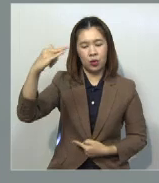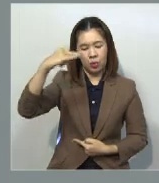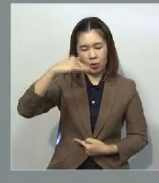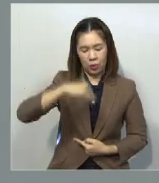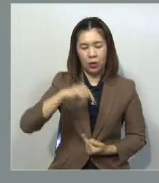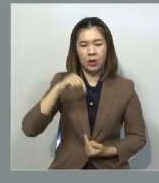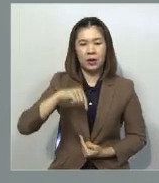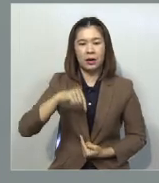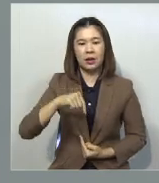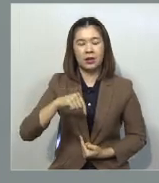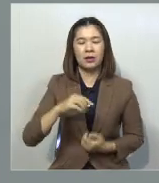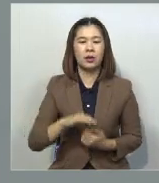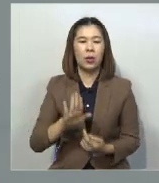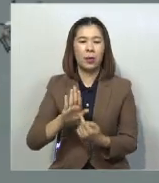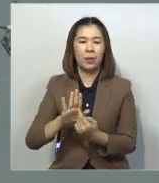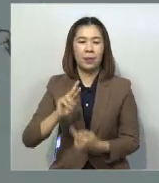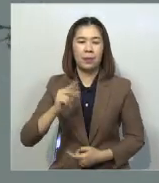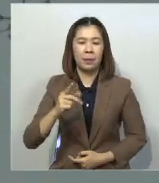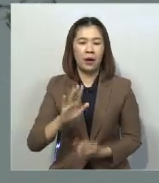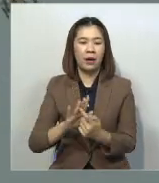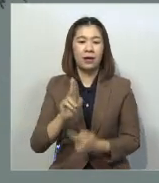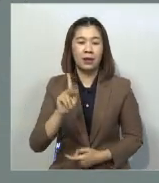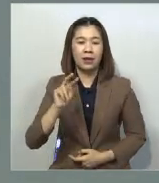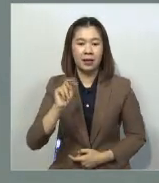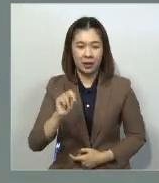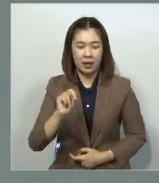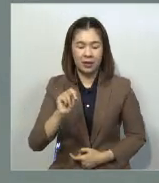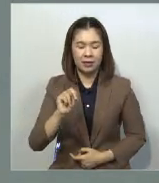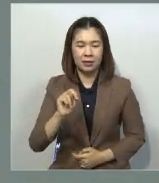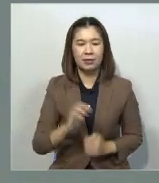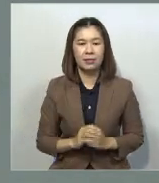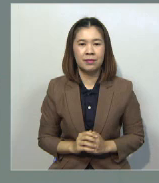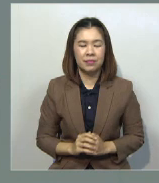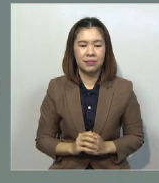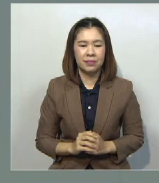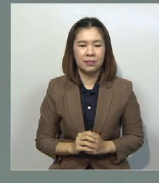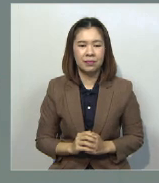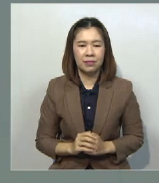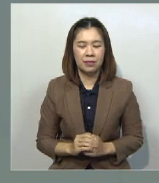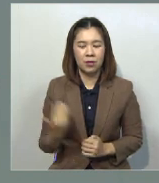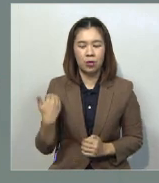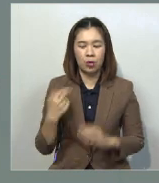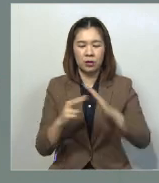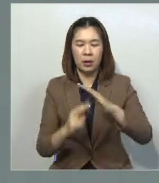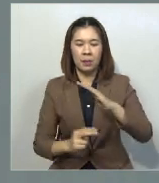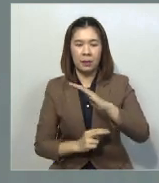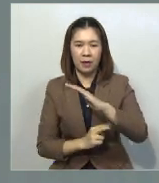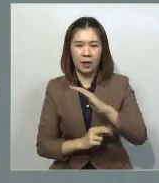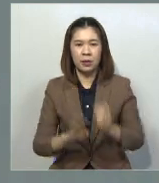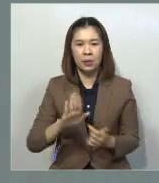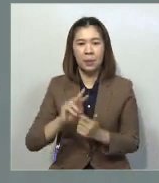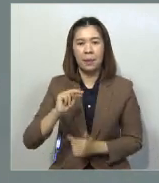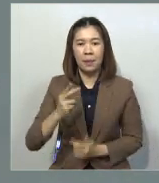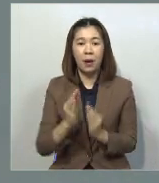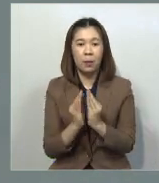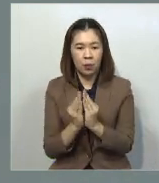กลับมาทางวงเวียนบางเขนมุ่งหน้าไปทางราบ11นะครับจนถึงเชิงสะพานบางบัวจากนั้นก็วนรถกลับ